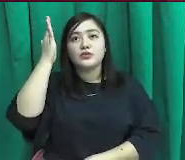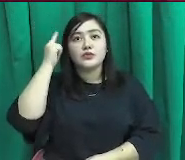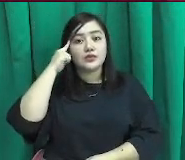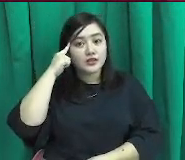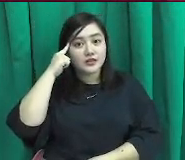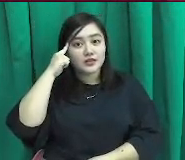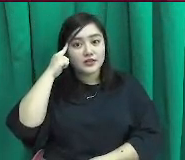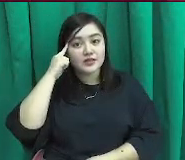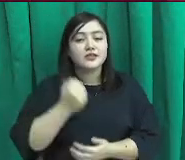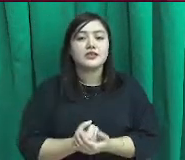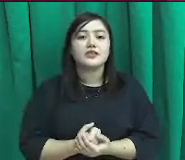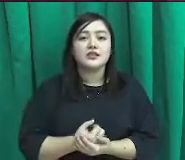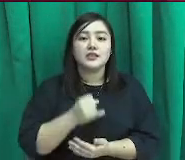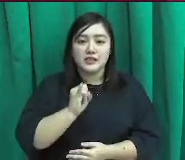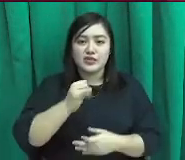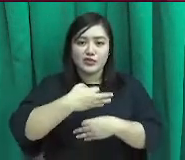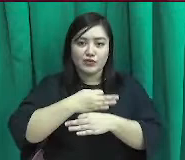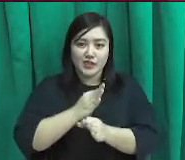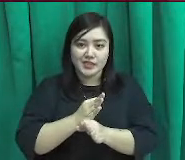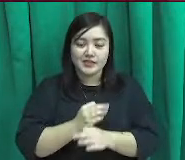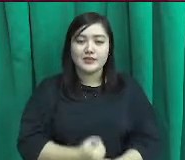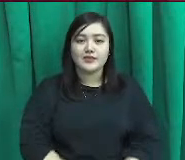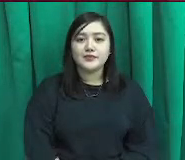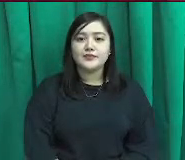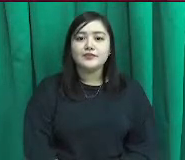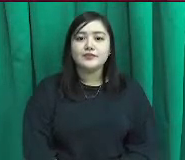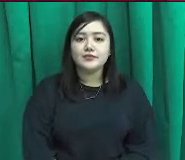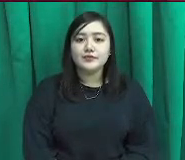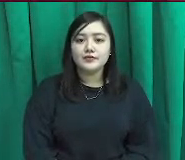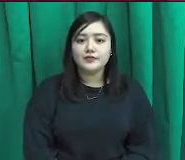po yung, hindi niwala, kailanman,